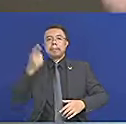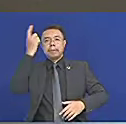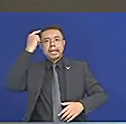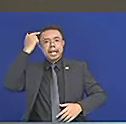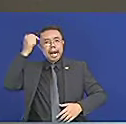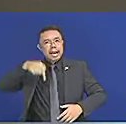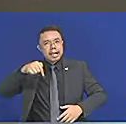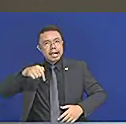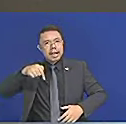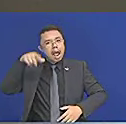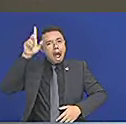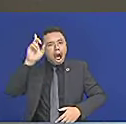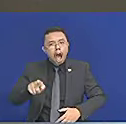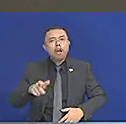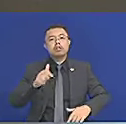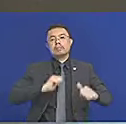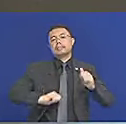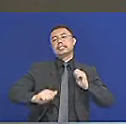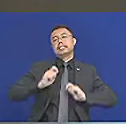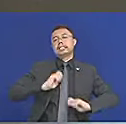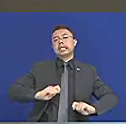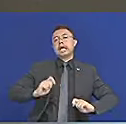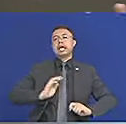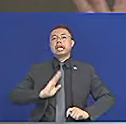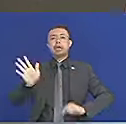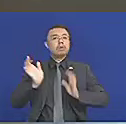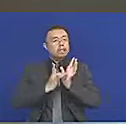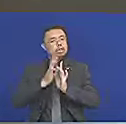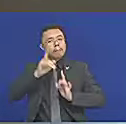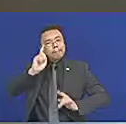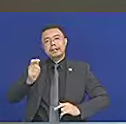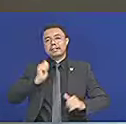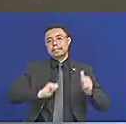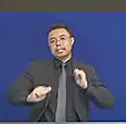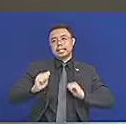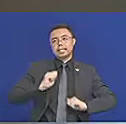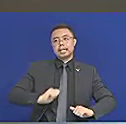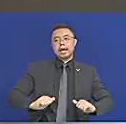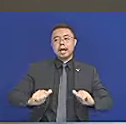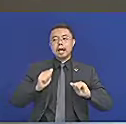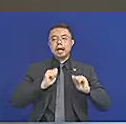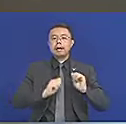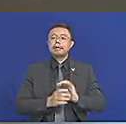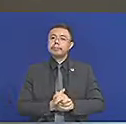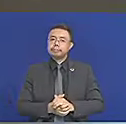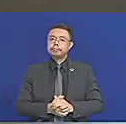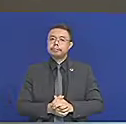memang harus menderita. Ikut Yesus menderita.